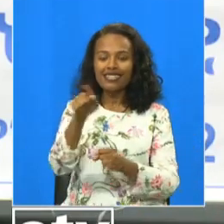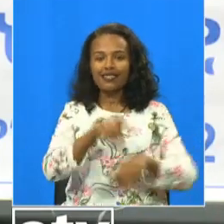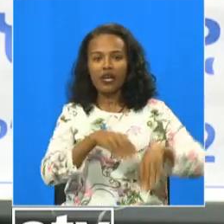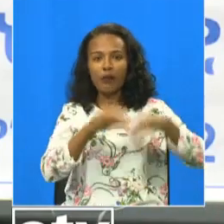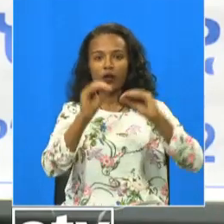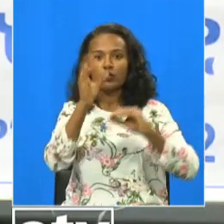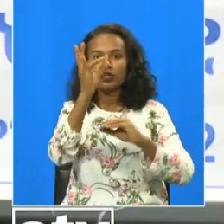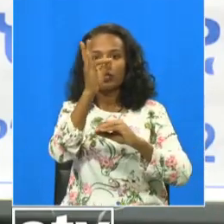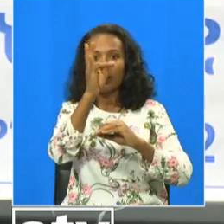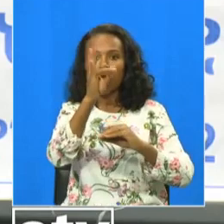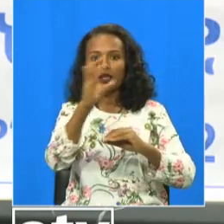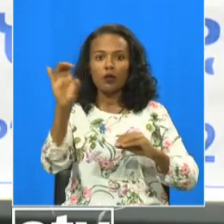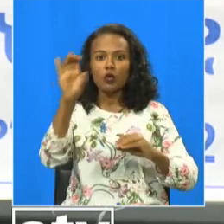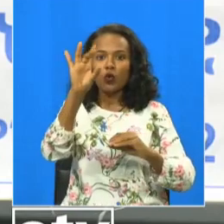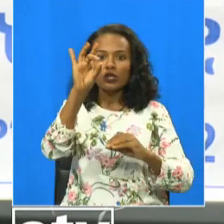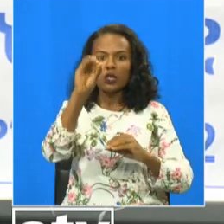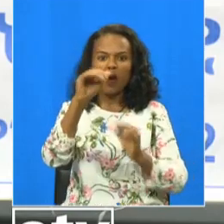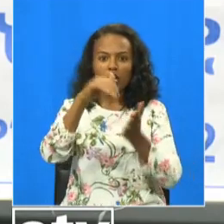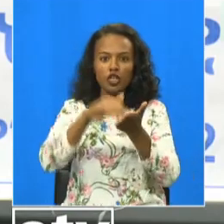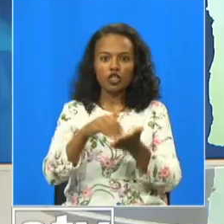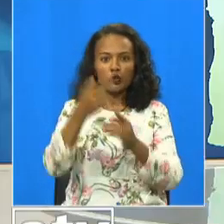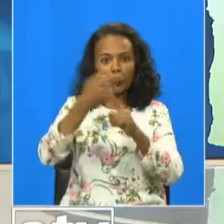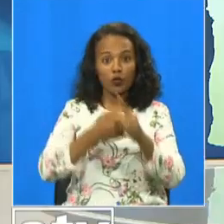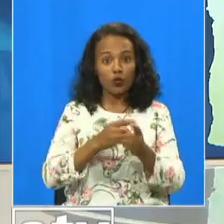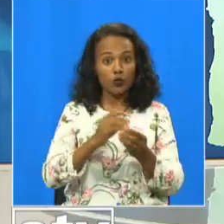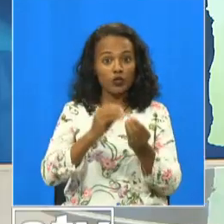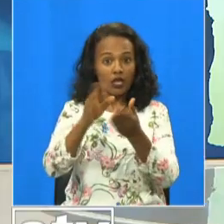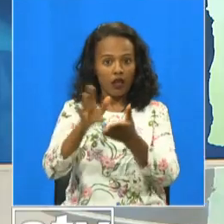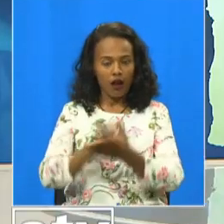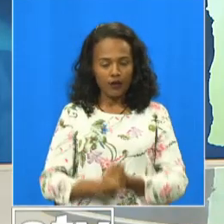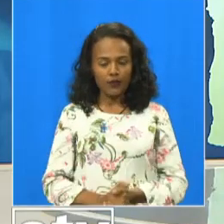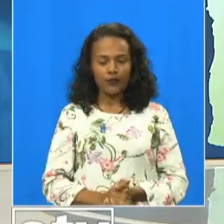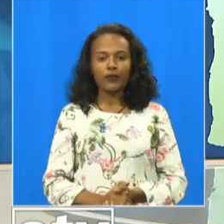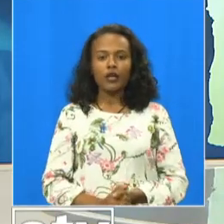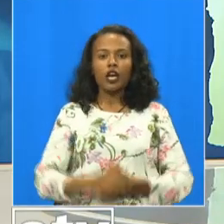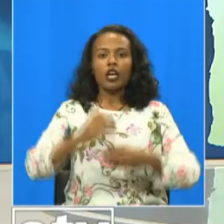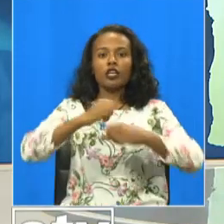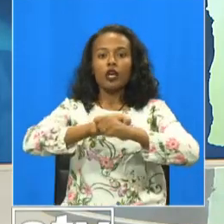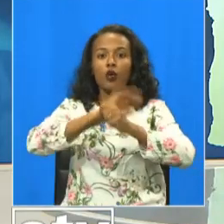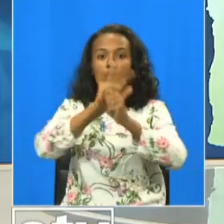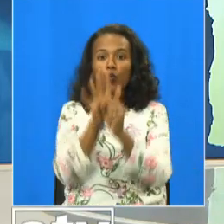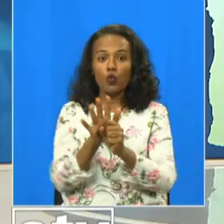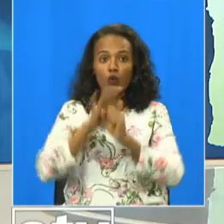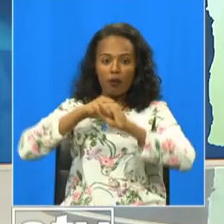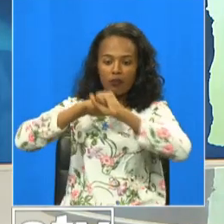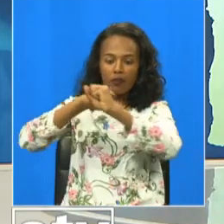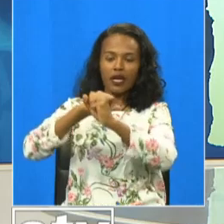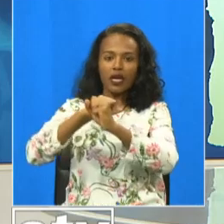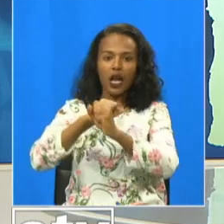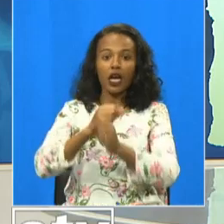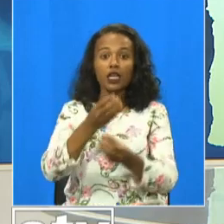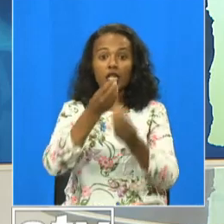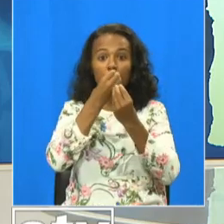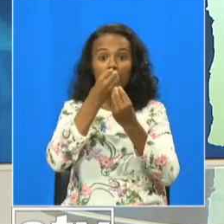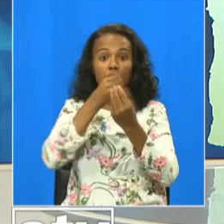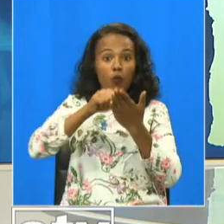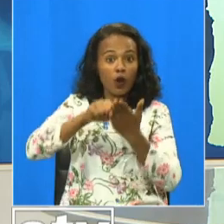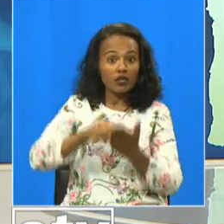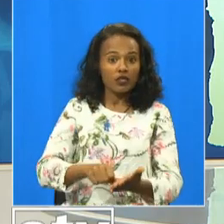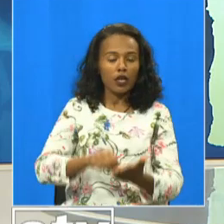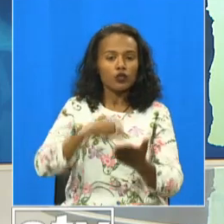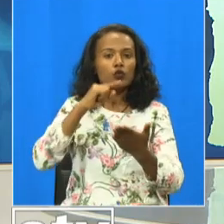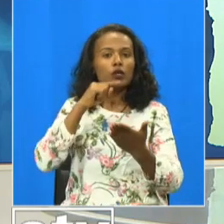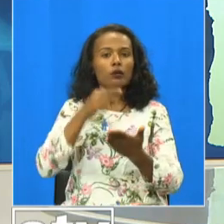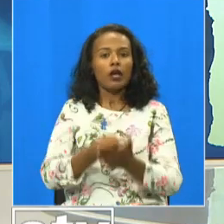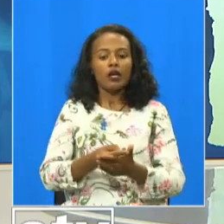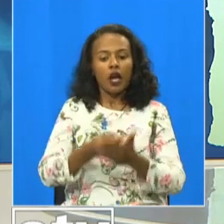ተማሪዎች 780 ሺህ ብር በየወሩ እየሰጠን እንገኛለን። የኮሮና ቫይረስ በሽታን በመከላከል የምግብ ዋስትናቸውን